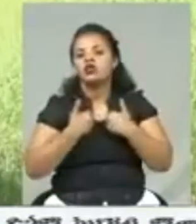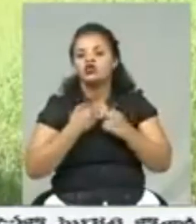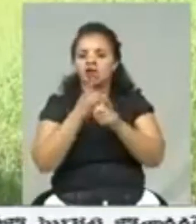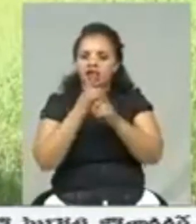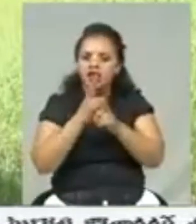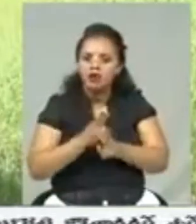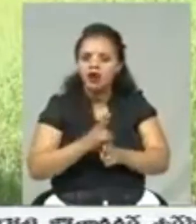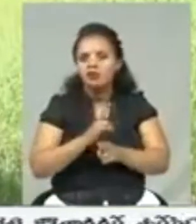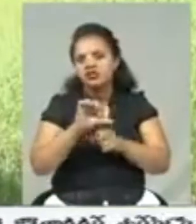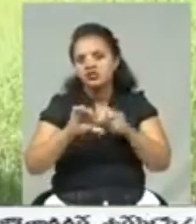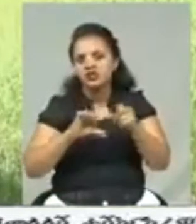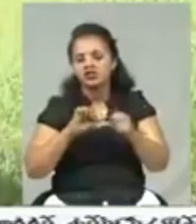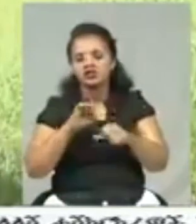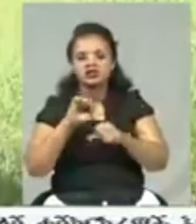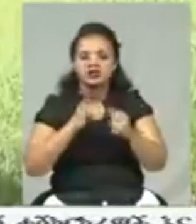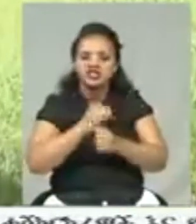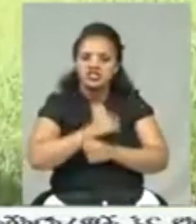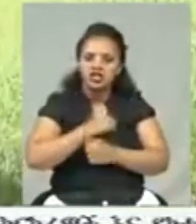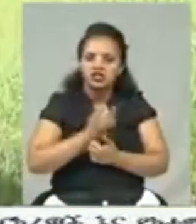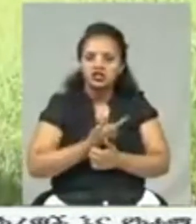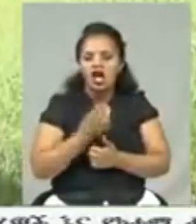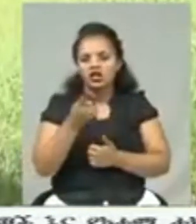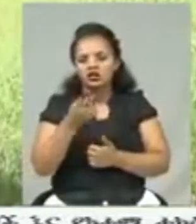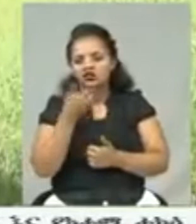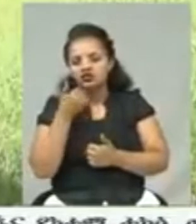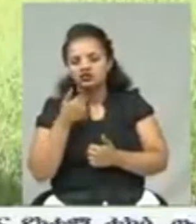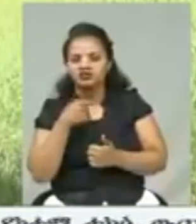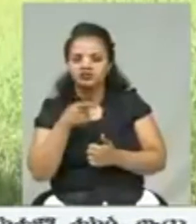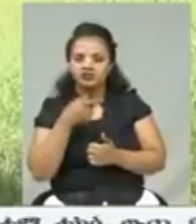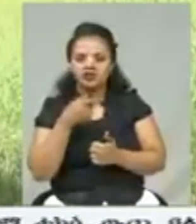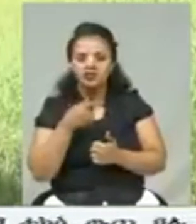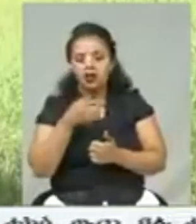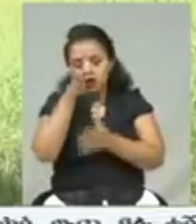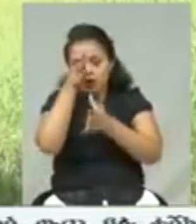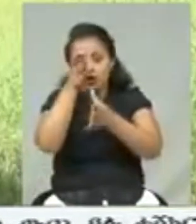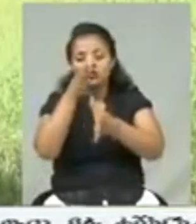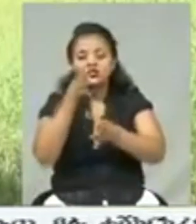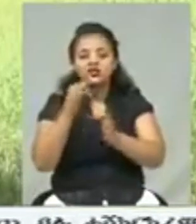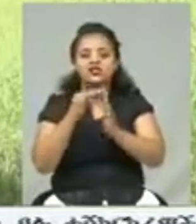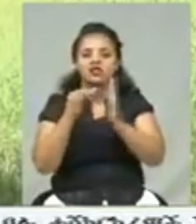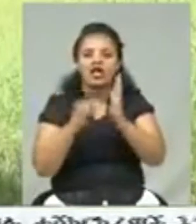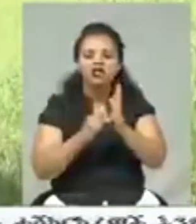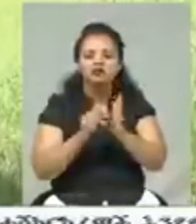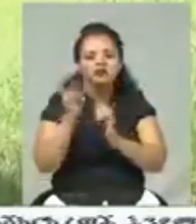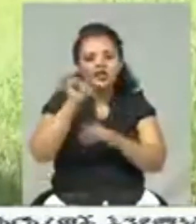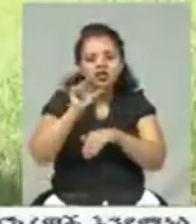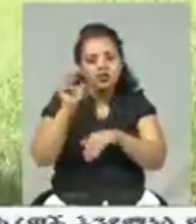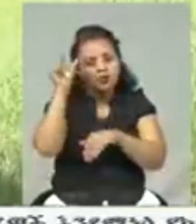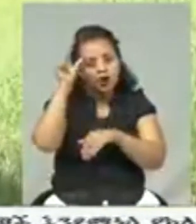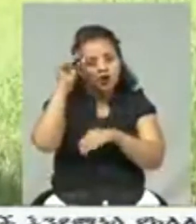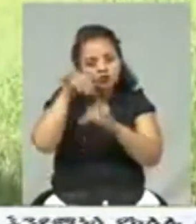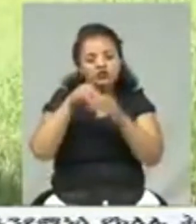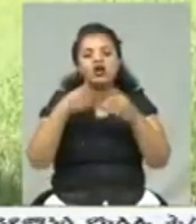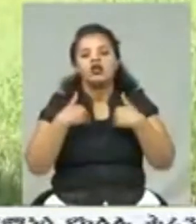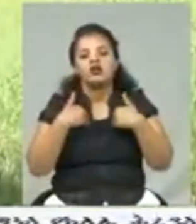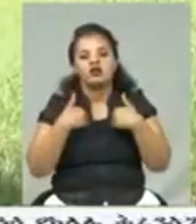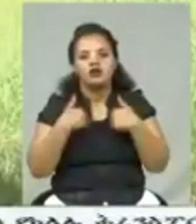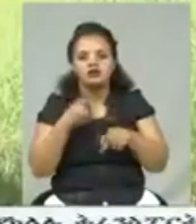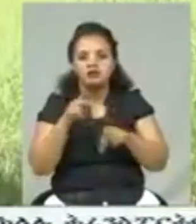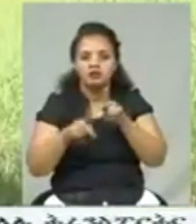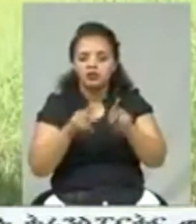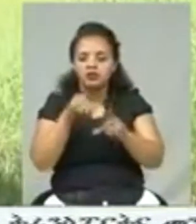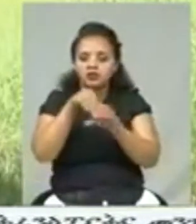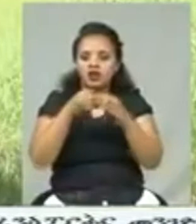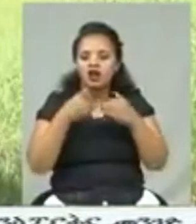መከባበሩ፣ መተዛዘኑ፣ አንተ ትብስ እኔ መባባሉ በአባቶቻችን ስርዓት በየባህሉ ውስጥ አለ። ከማህበረሰቡ